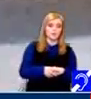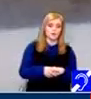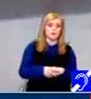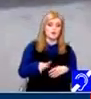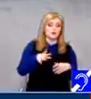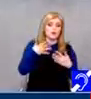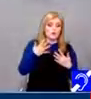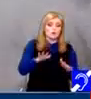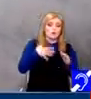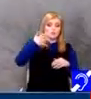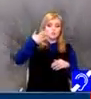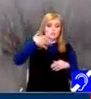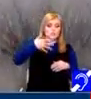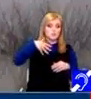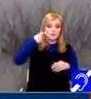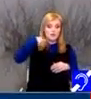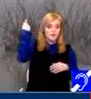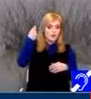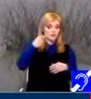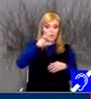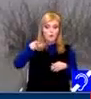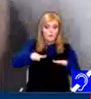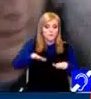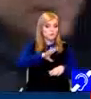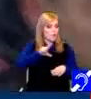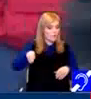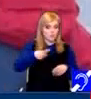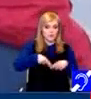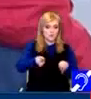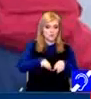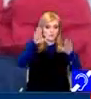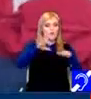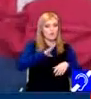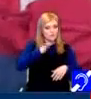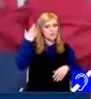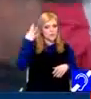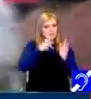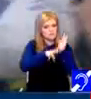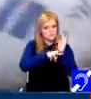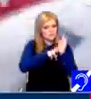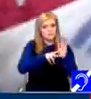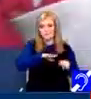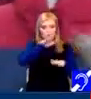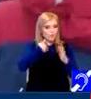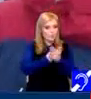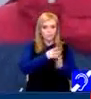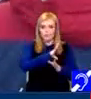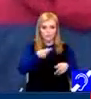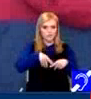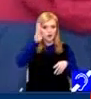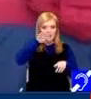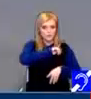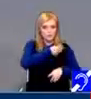zeci de ani de când localnicii din Căpeni nu au mai avut probleme cu inundațiile. Au mai fost în anii 70 și la începutul anilor 90. De-a lungul timpului, digul de protecție de la